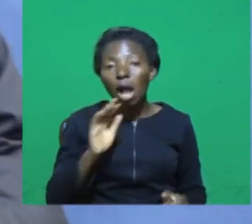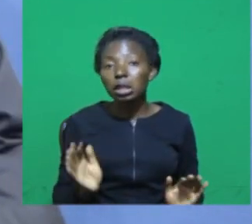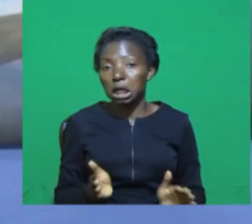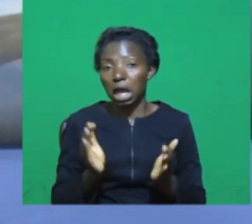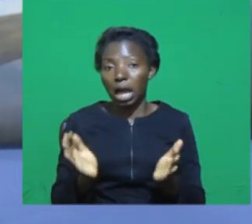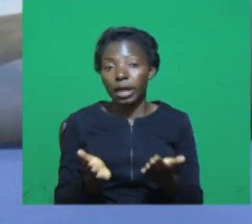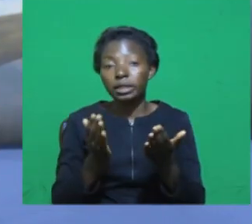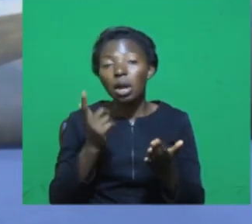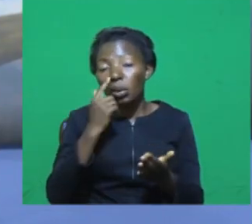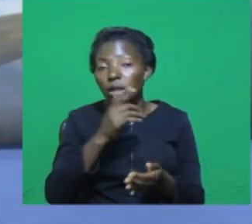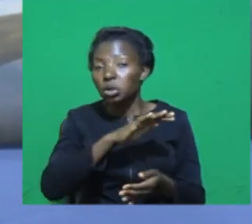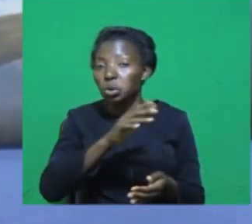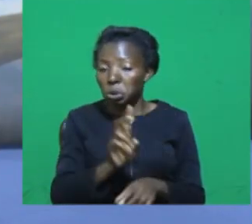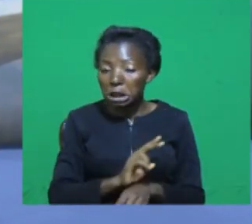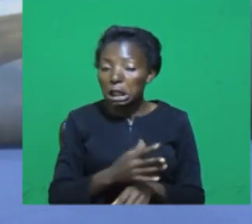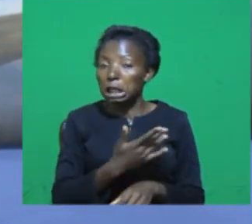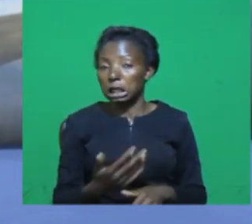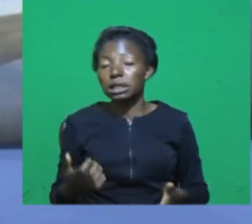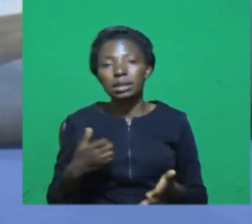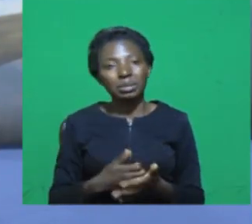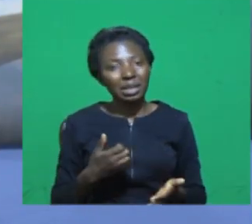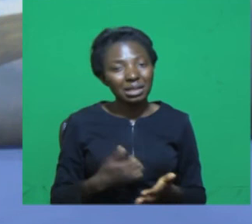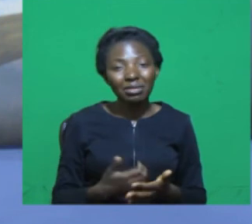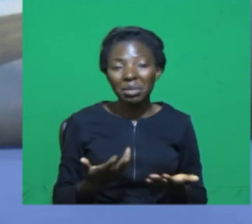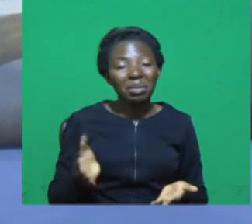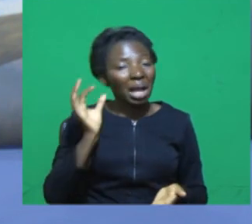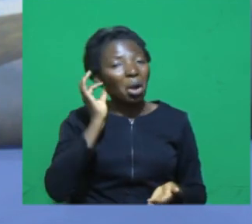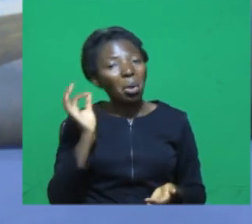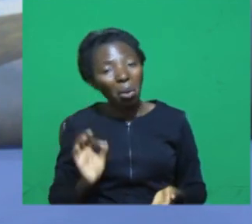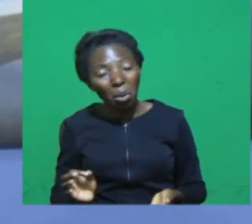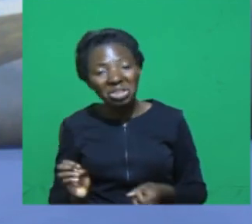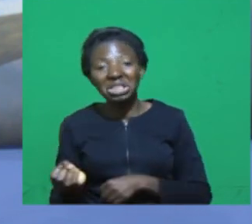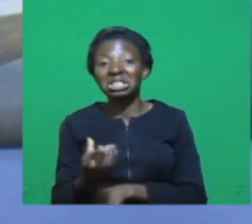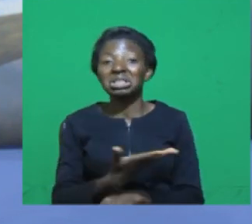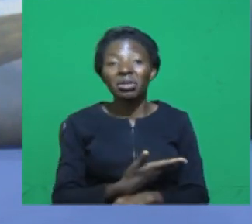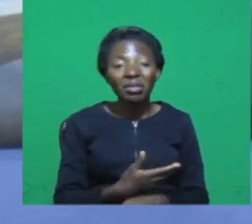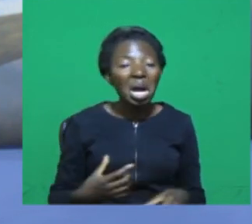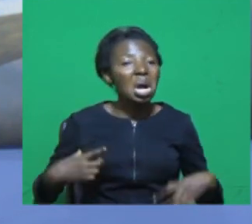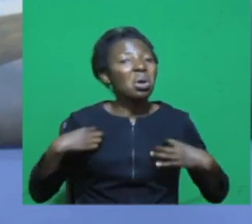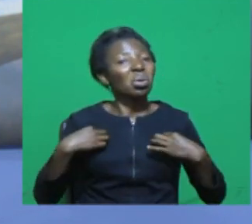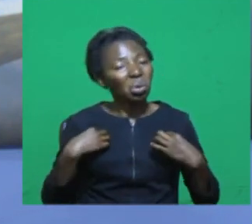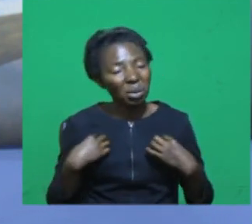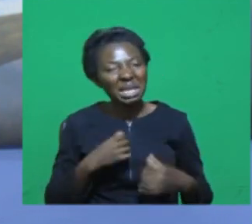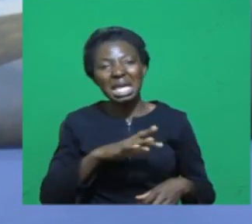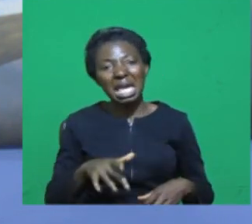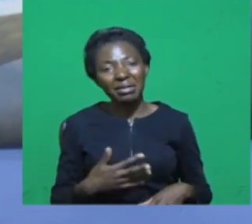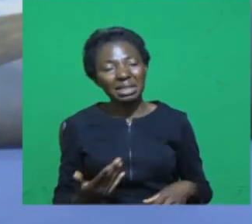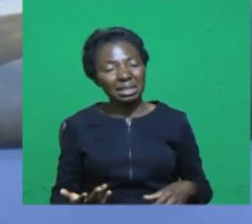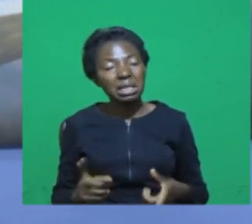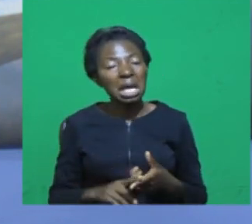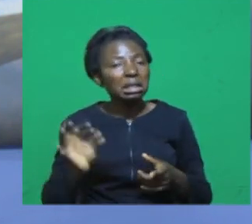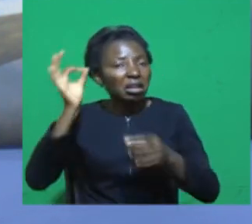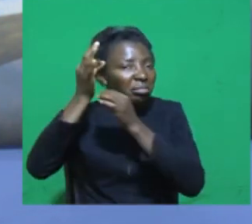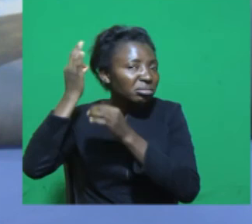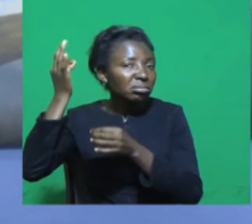yekuti pakushandiswa kwezvinodhura, angave matombo nejewelry, kana hembe chaidzo nemadhizaini